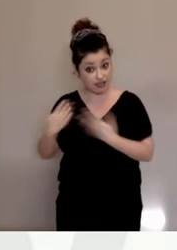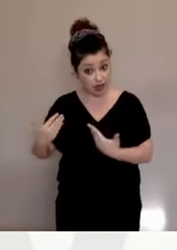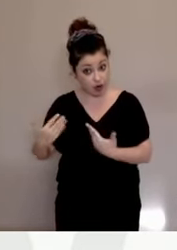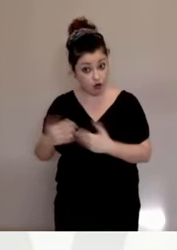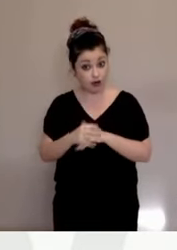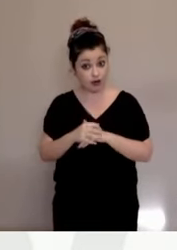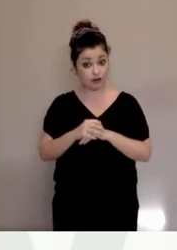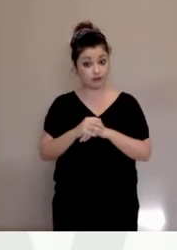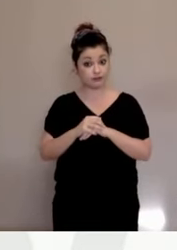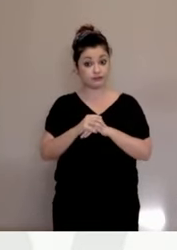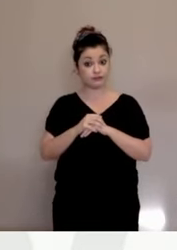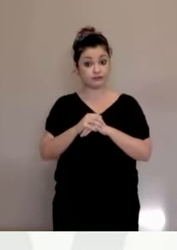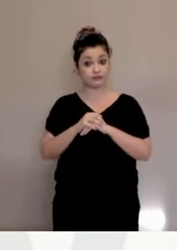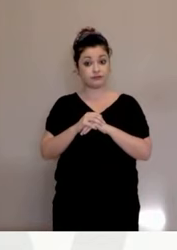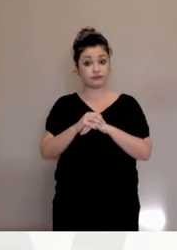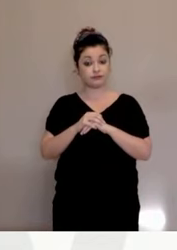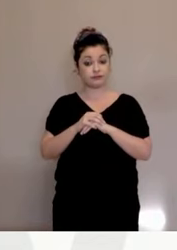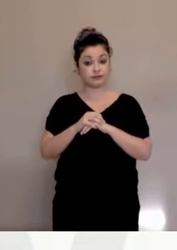Ma